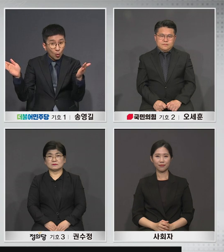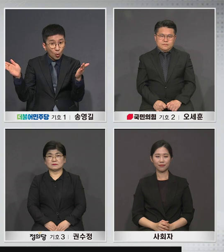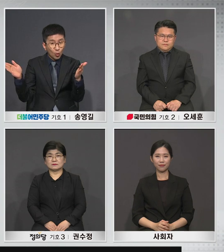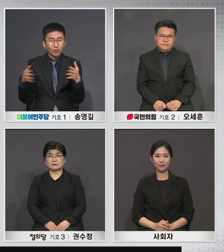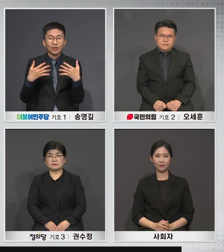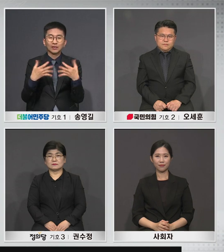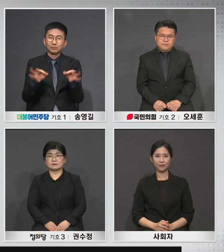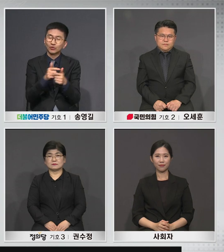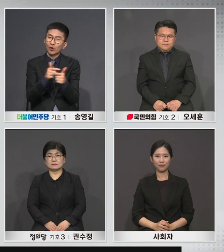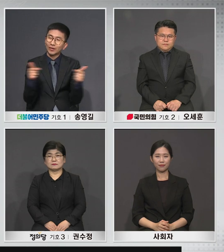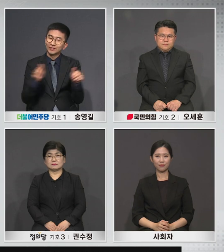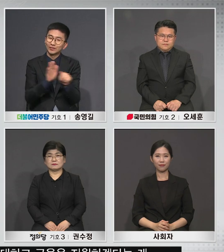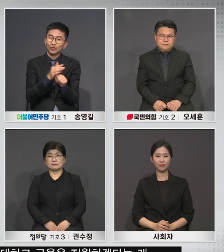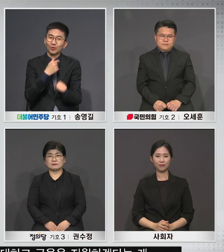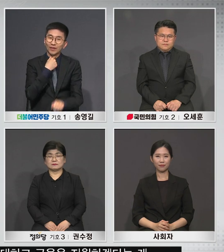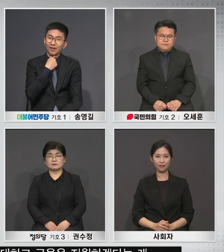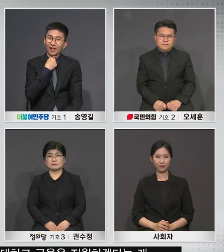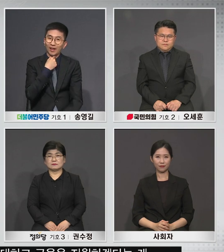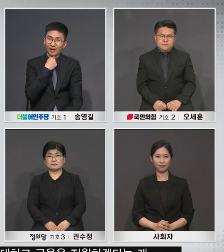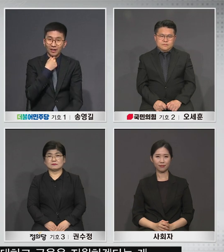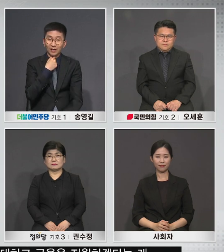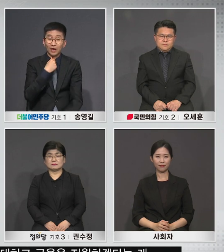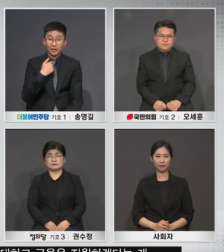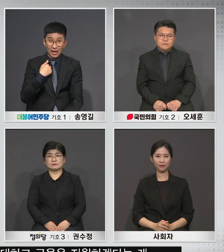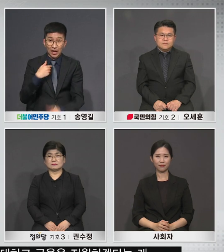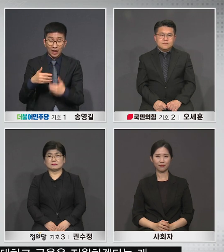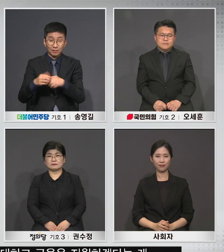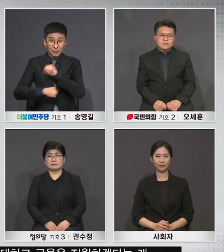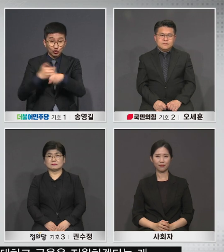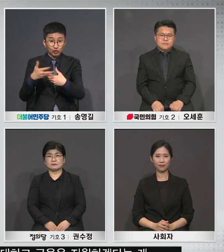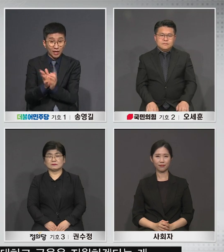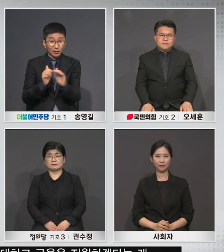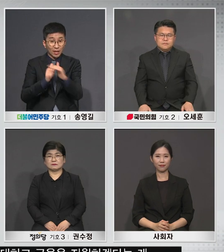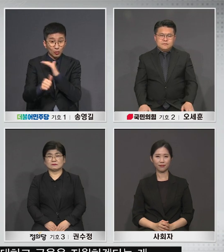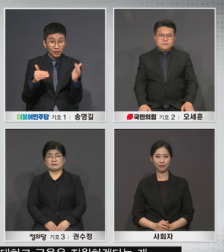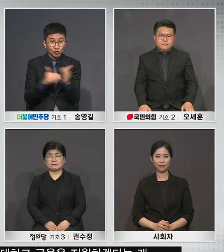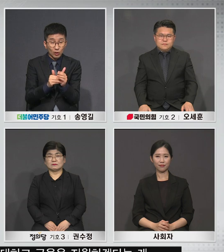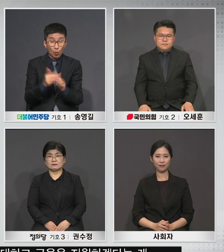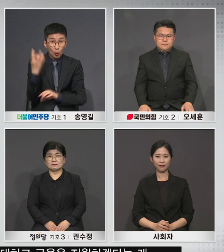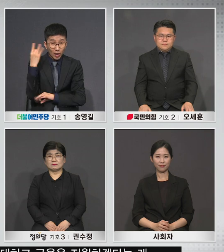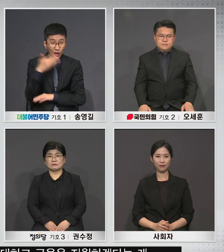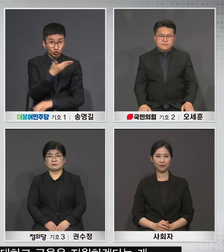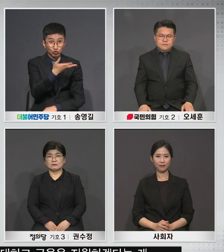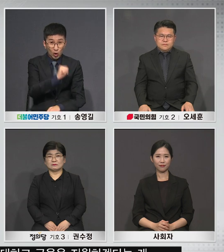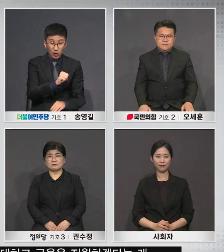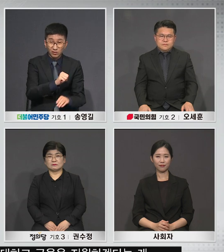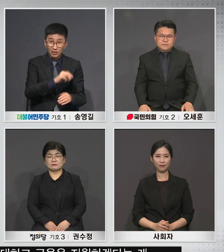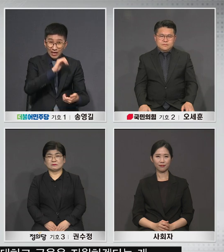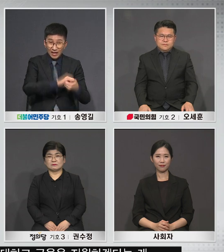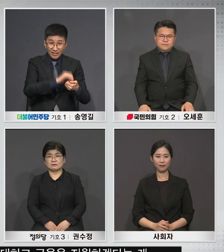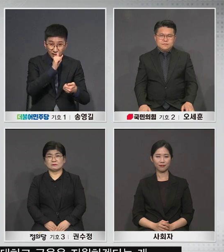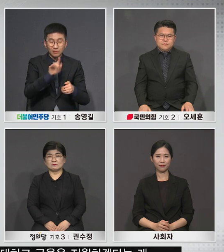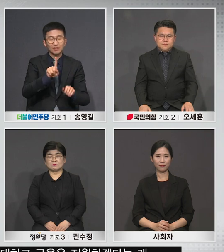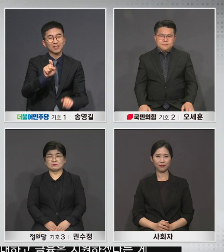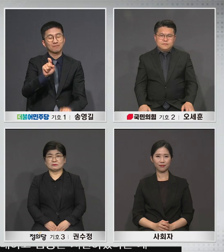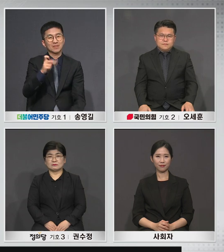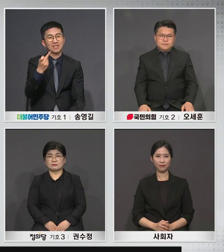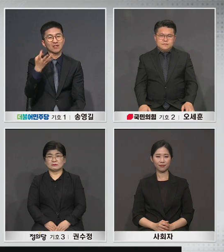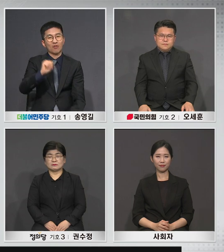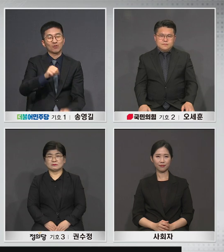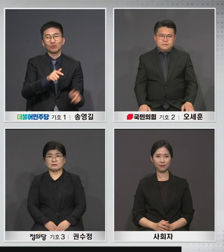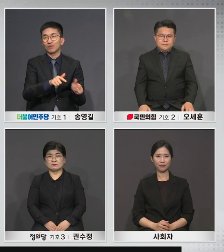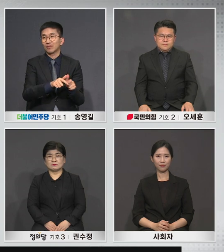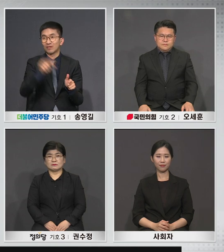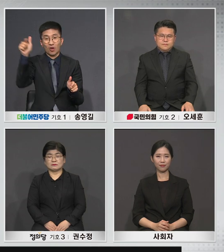당대표가 되자마자 종부세 면세점을 9억에서 11억으로 양도세를 9억에서 12억으로 완화시켰습니다.